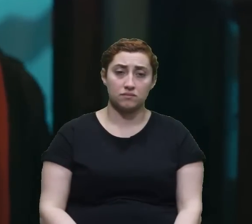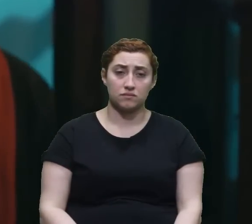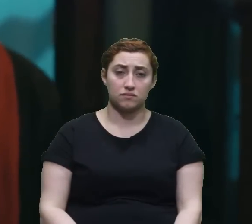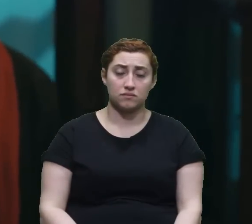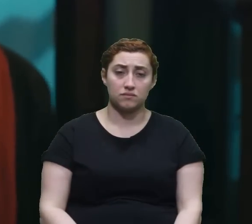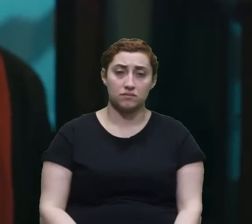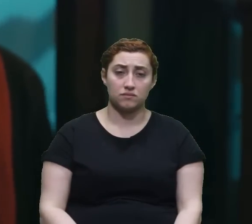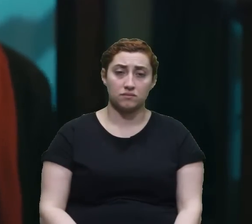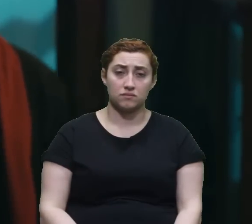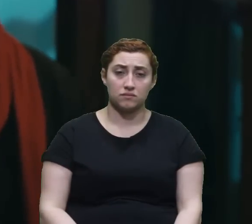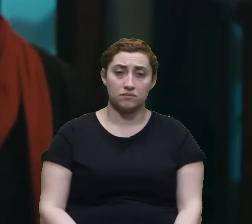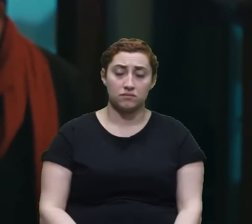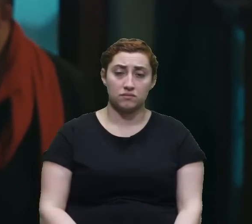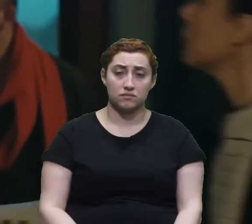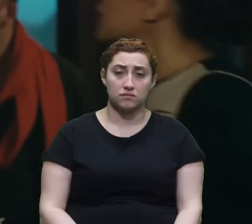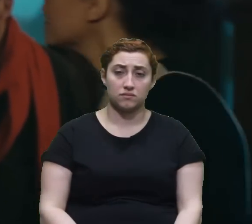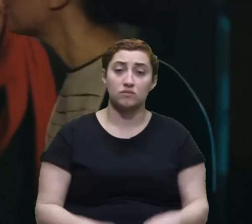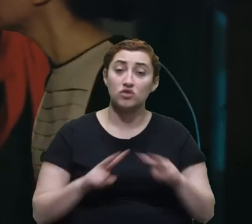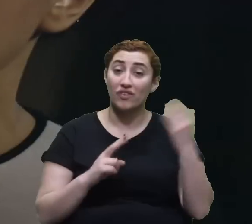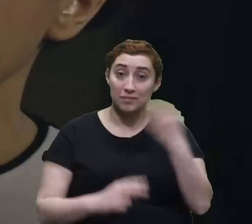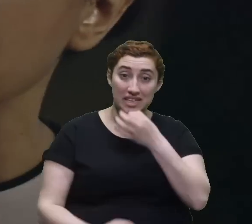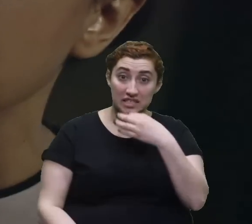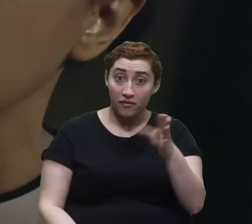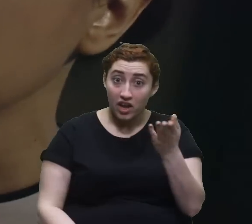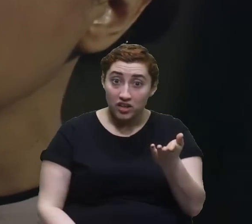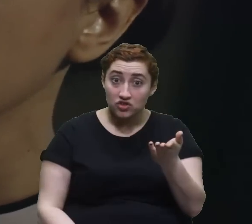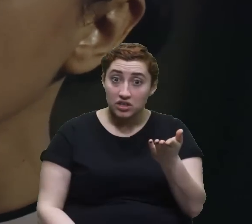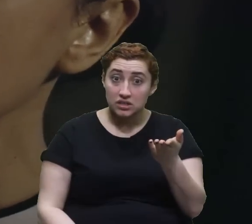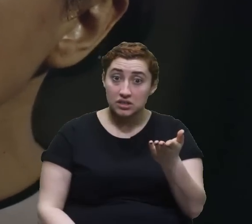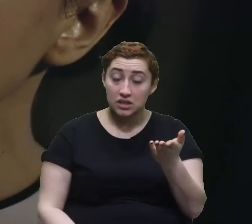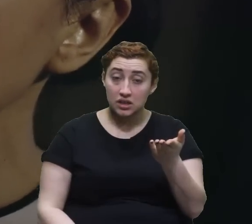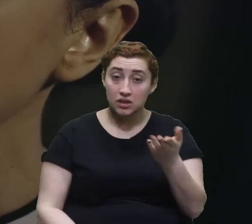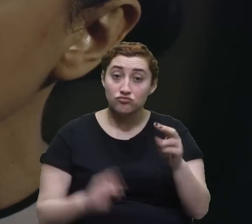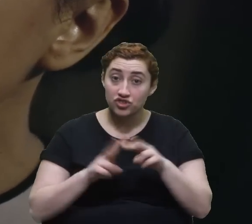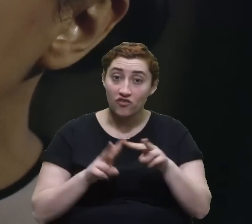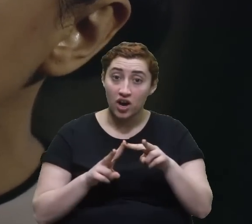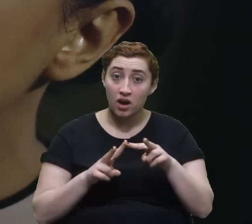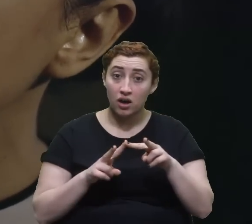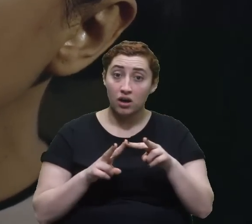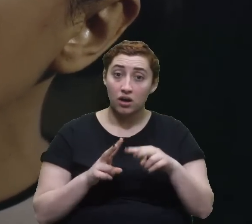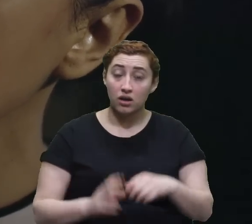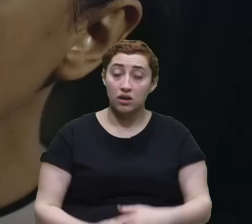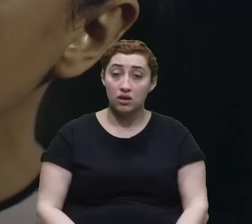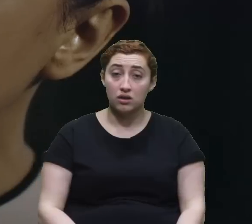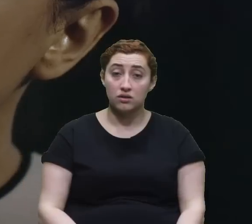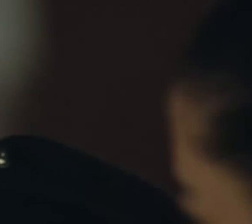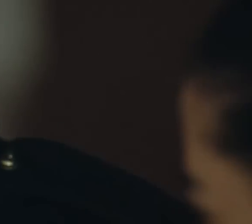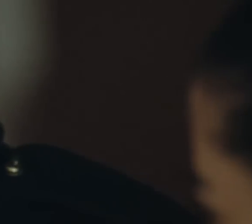Leyla ayaklanmış. Mustafa gitmesine izin mi vereceksin? Mustafa!